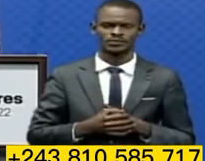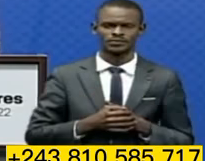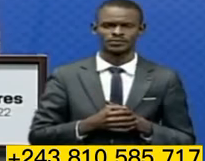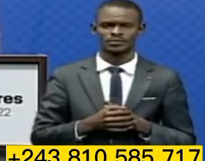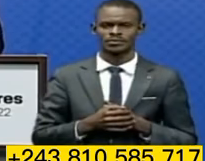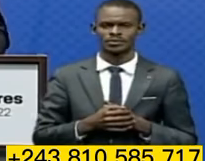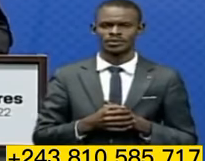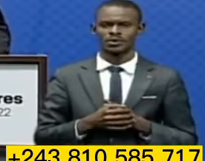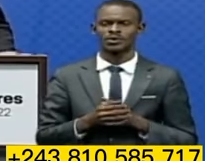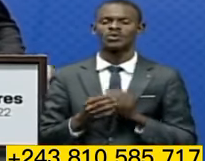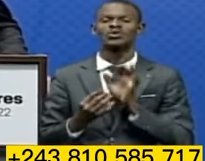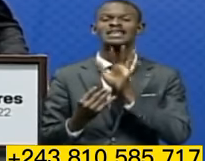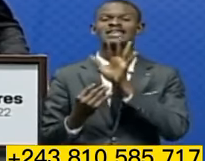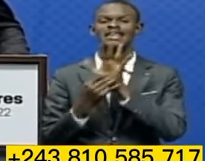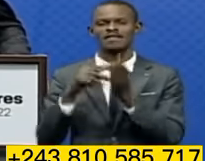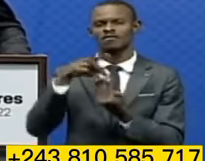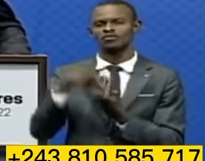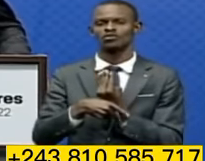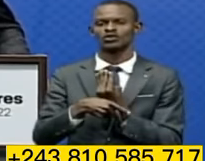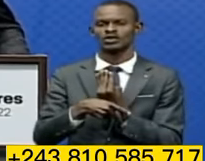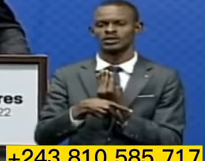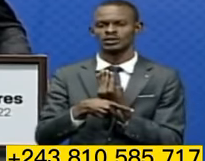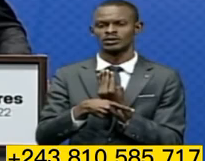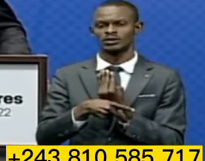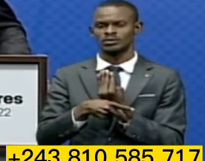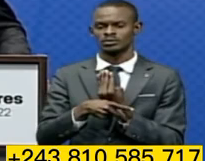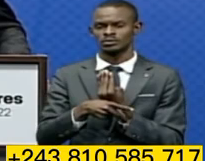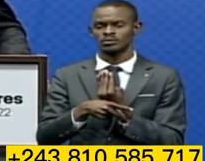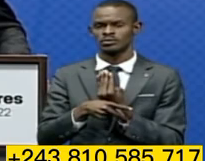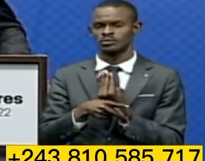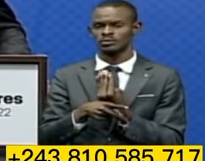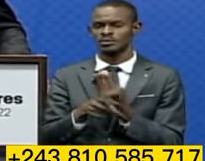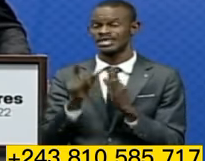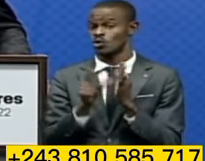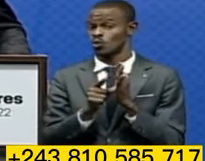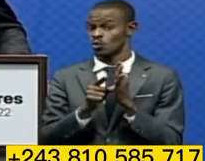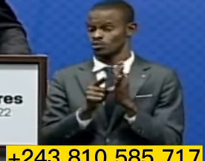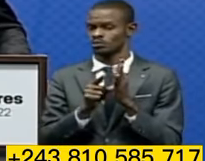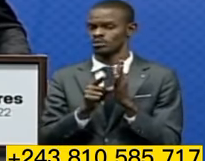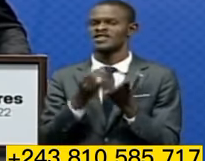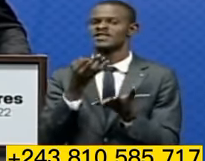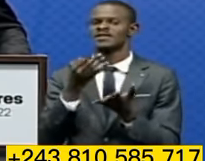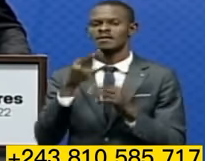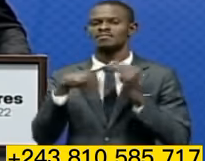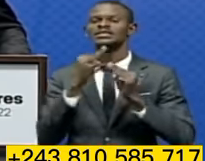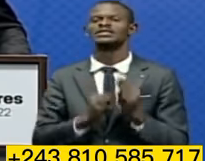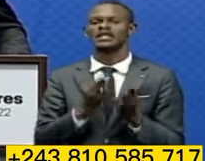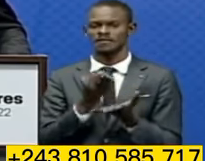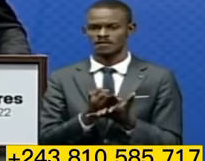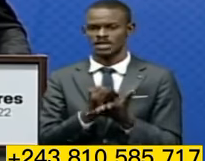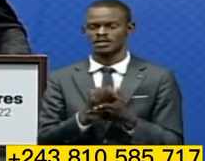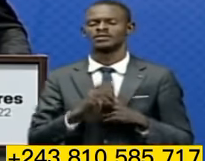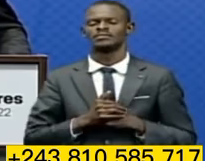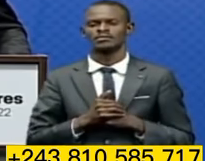projets de textes relevant du ministère des Finances. Le ministre des Finances a présenté au Conseil